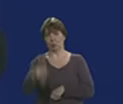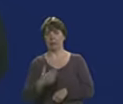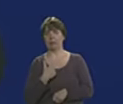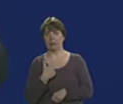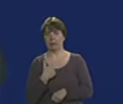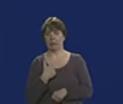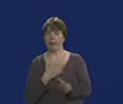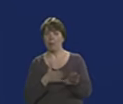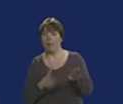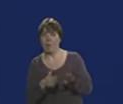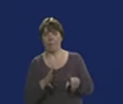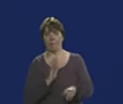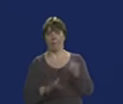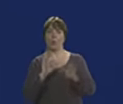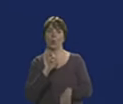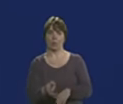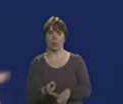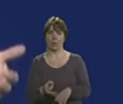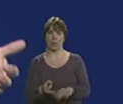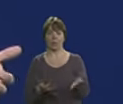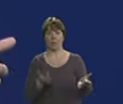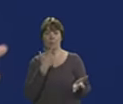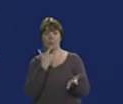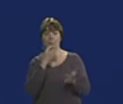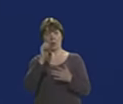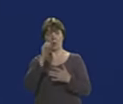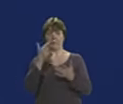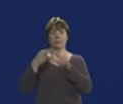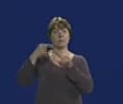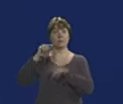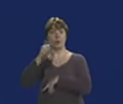une transgression. Je me suis dit le 1er mai,